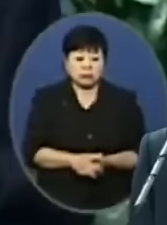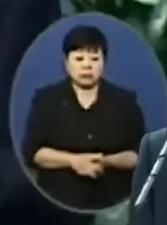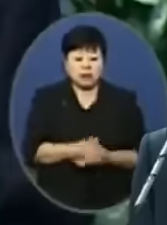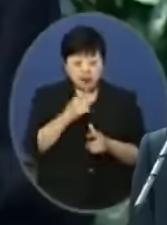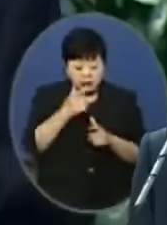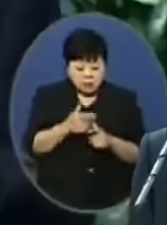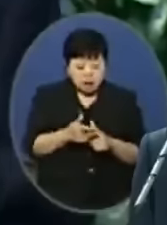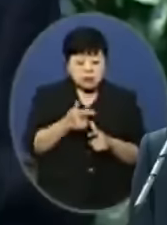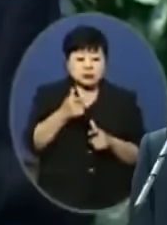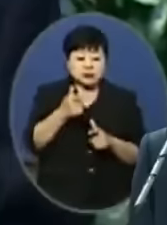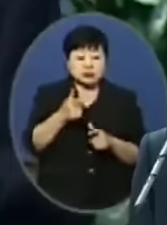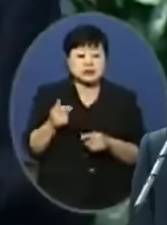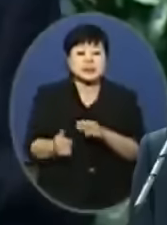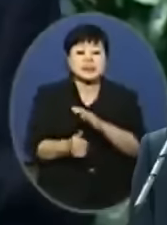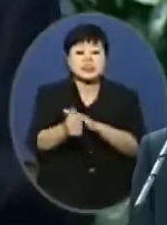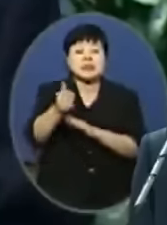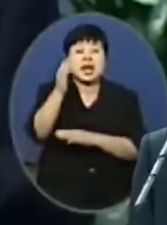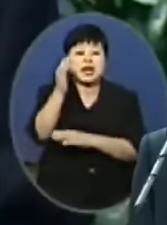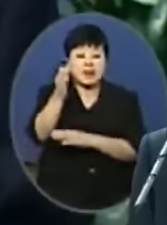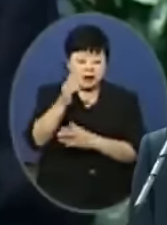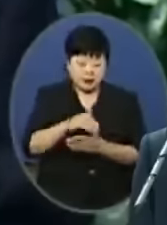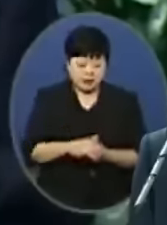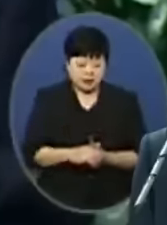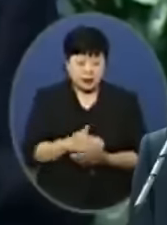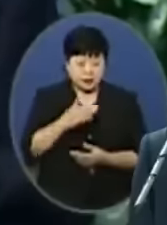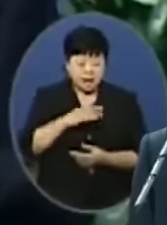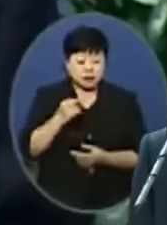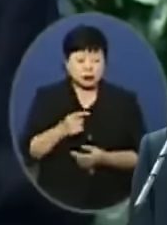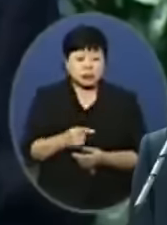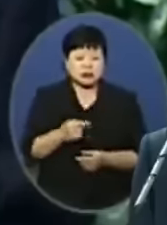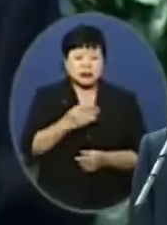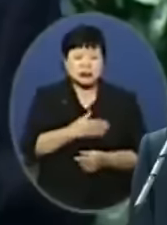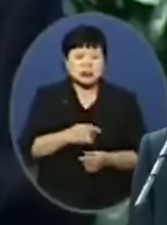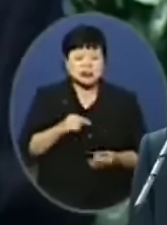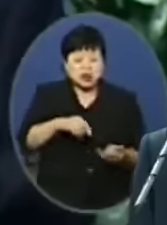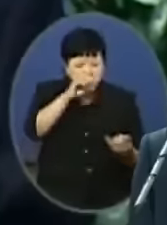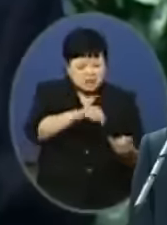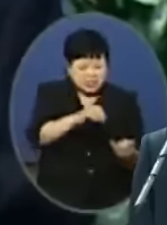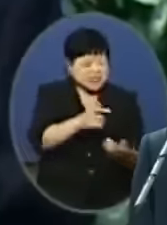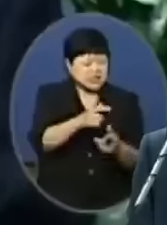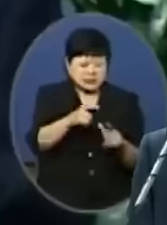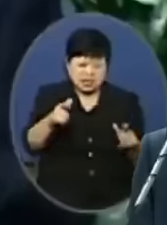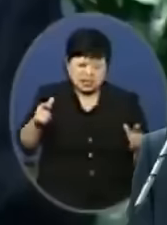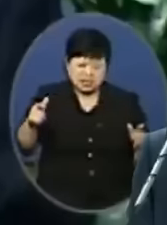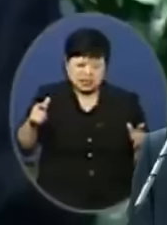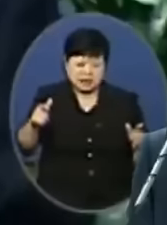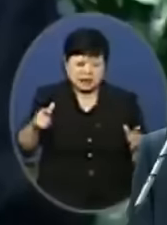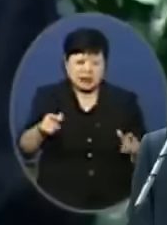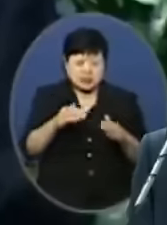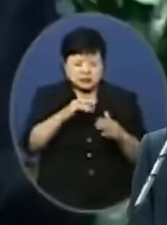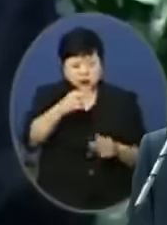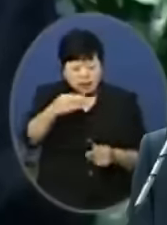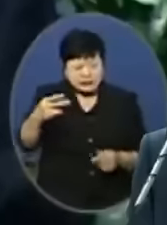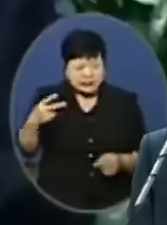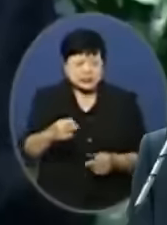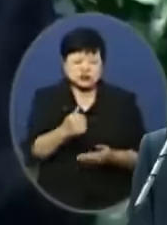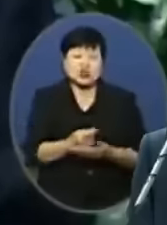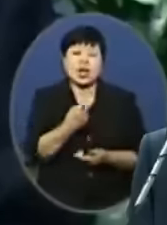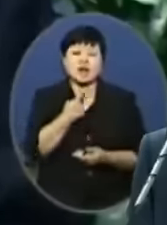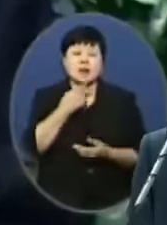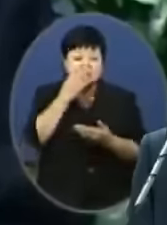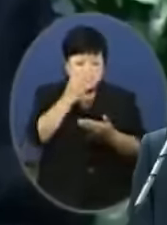여기에서 예수님이 주는 희망의 말이 있습니다. 나도 너를 정죄하지 아니한다. 집에 가서 다시 죄지